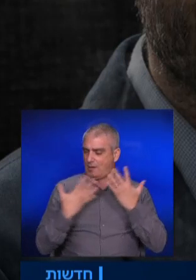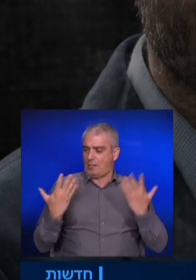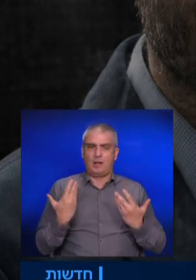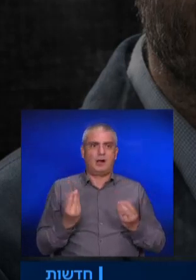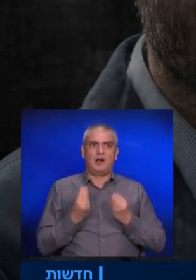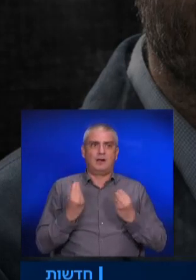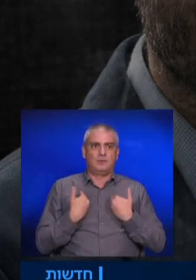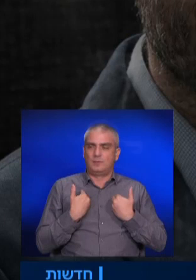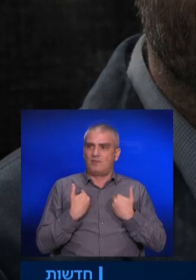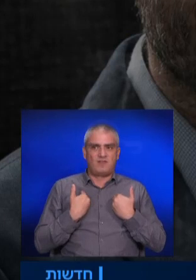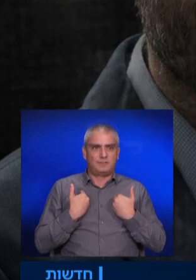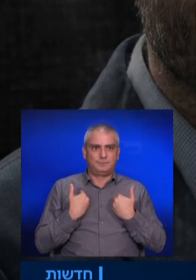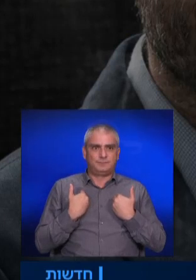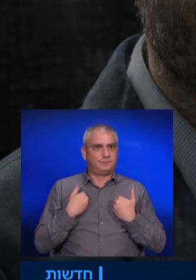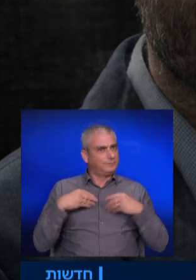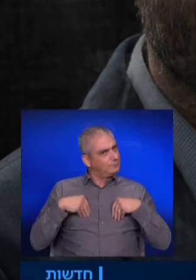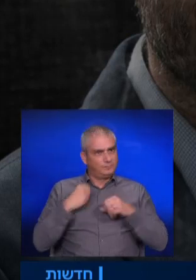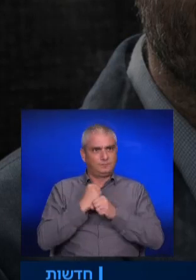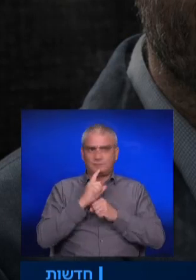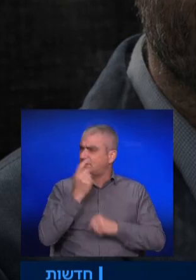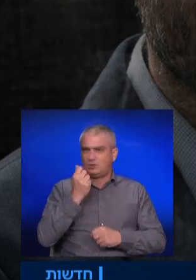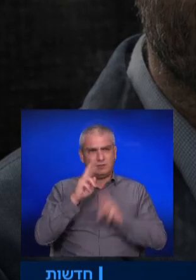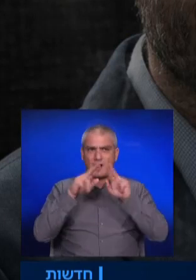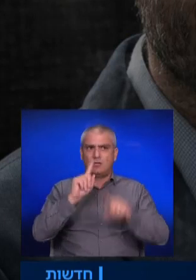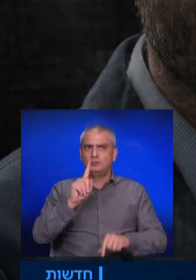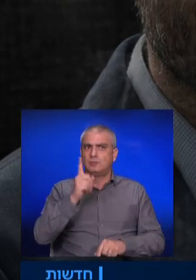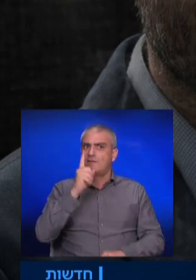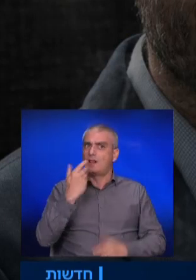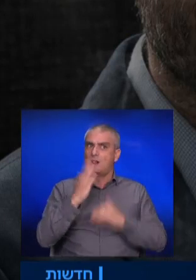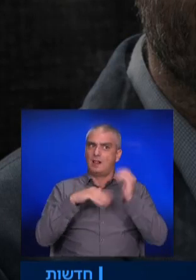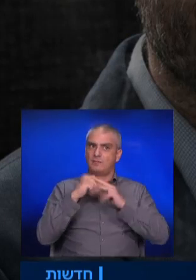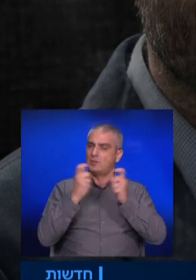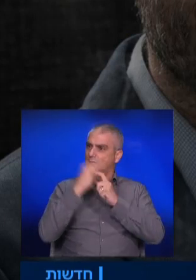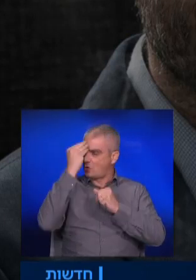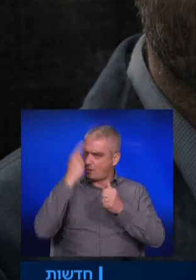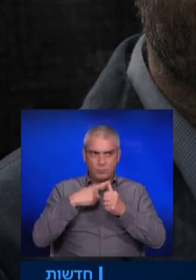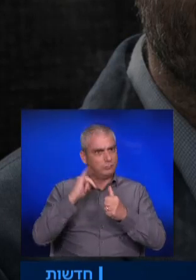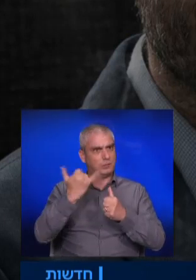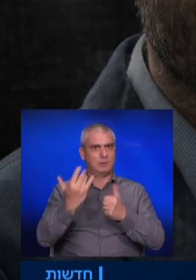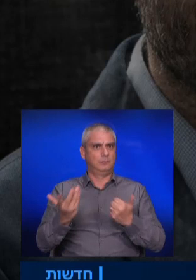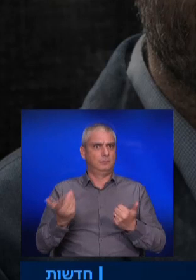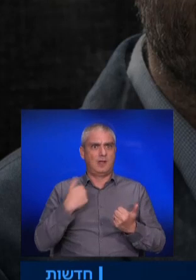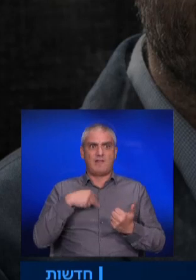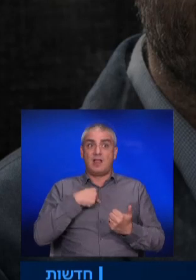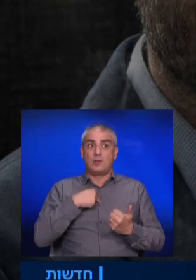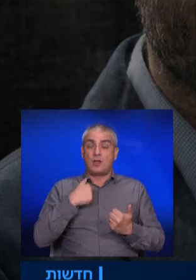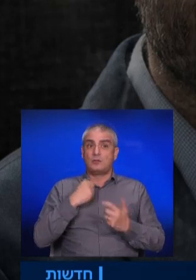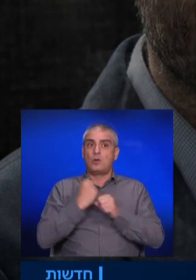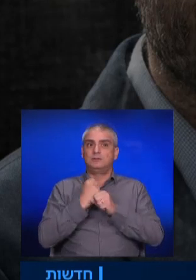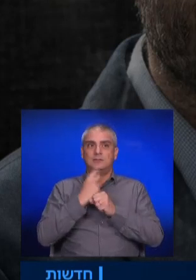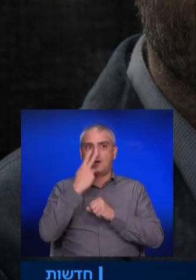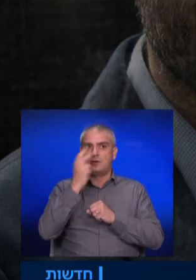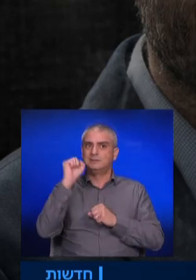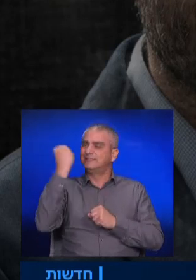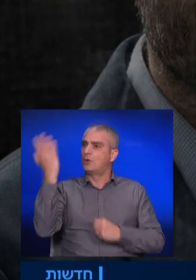חלק גדול מהם אני מוכן לעשות, לא כסף הרשות. בלשמת להם פעילות לימוד מצוין, אבל אנחנו, ואז אתה גורם לקוחות ציוניים וזה, שאני